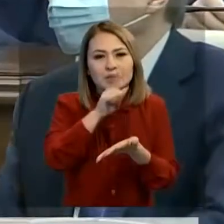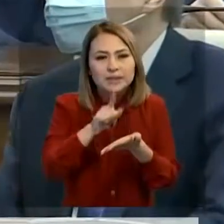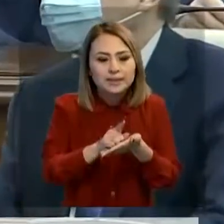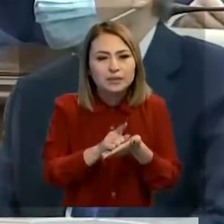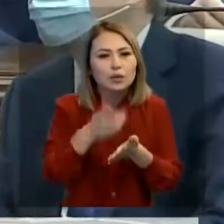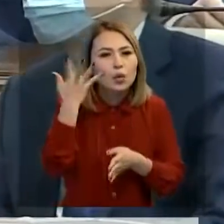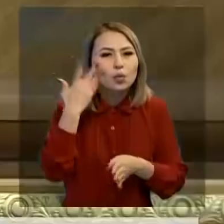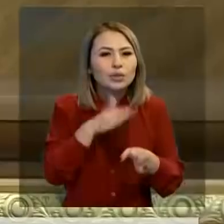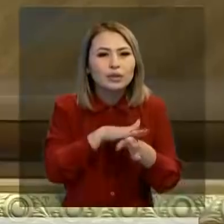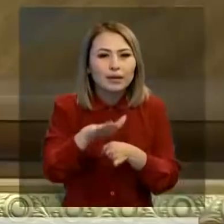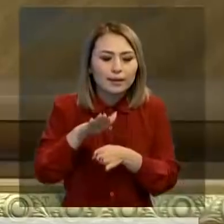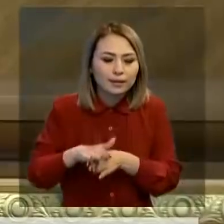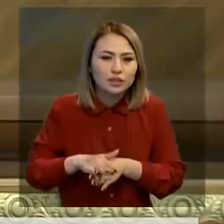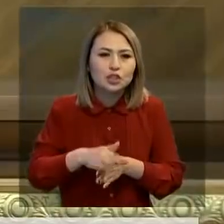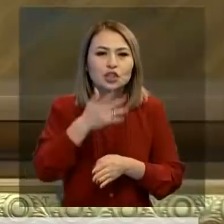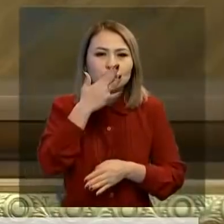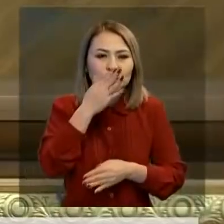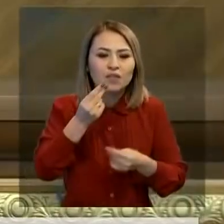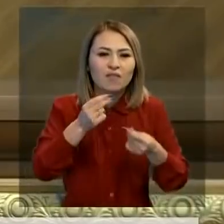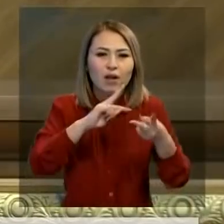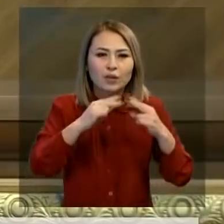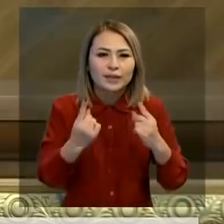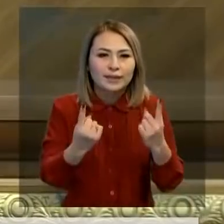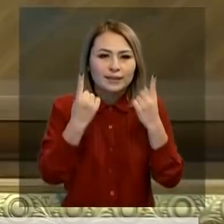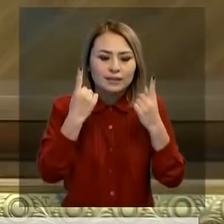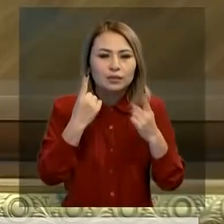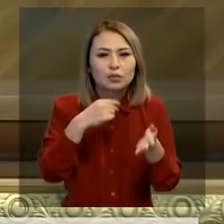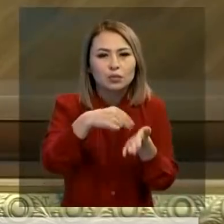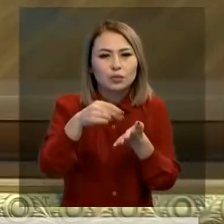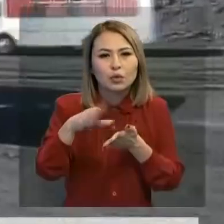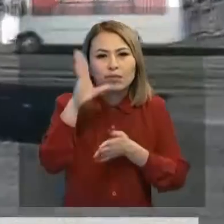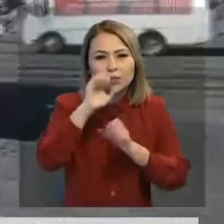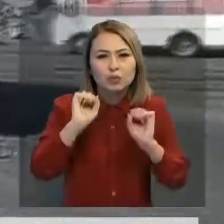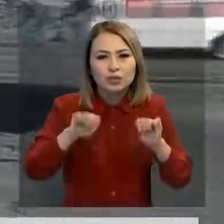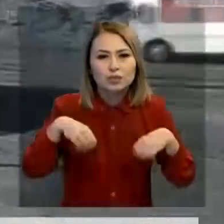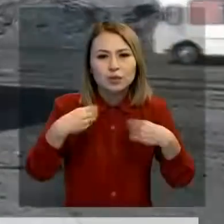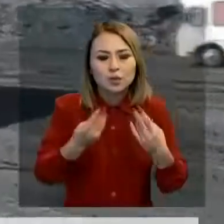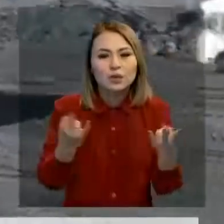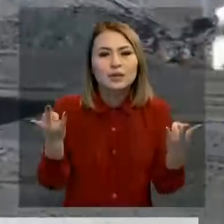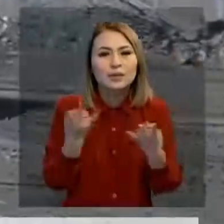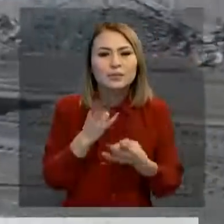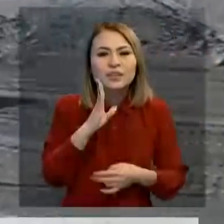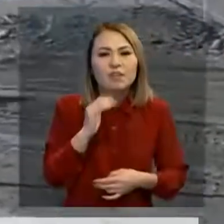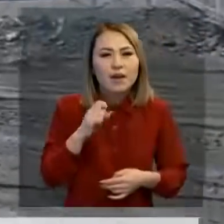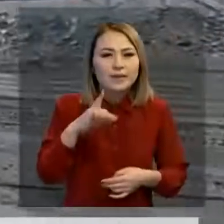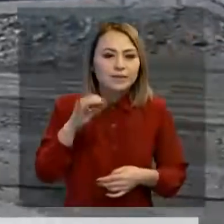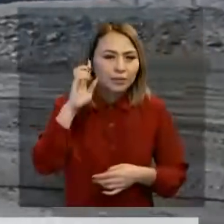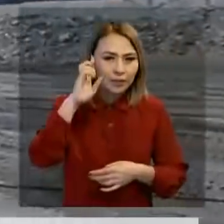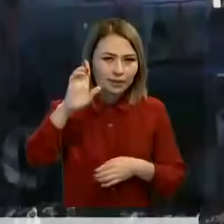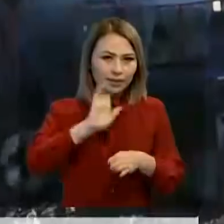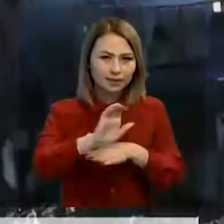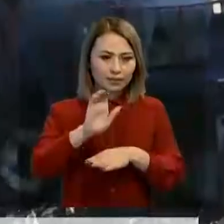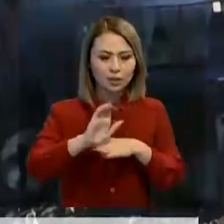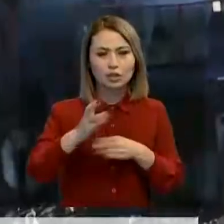орындаған жағдайда ғана шетел валютасын ірі көлемде сатып алуына мүмкіндік берген жөн. Квазимемлекеттік компаниялар экспорттан